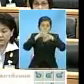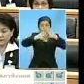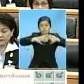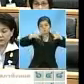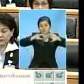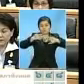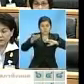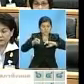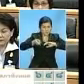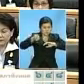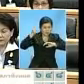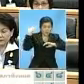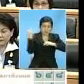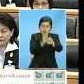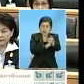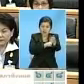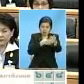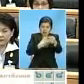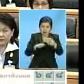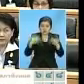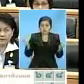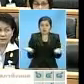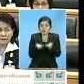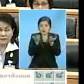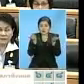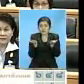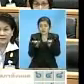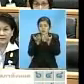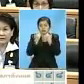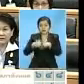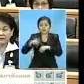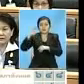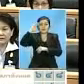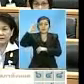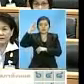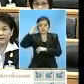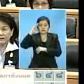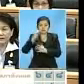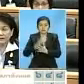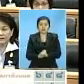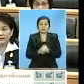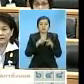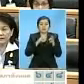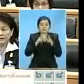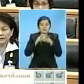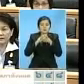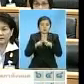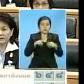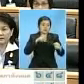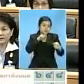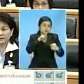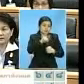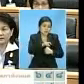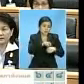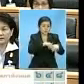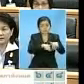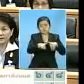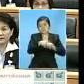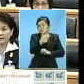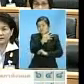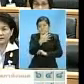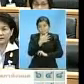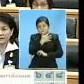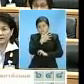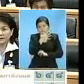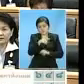ชอบการทำรัฐประหารไม่ได้มาจากการเลือกตั้งของพี่น้องประชาชนไม่ได้มีการยึดโยงจากประชาชนเพราะฉะนั้นเขาเหล่